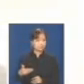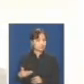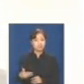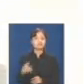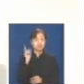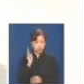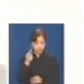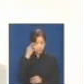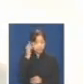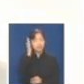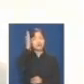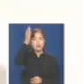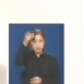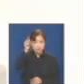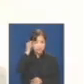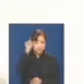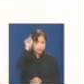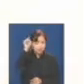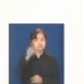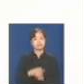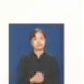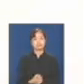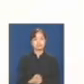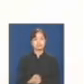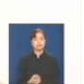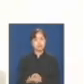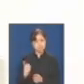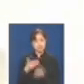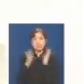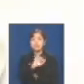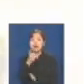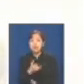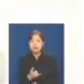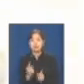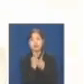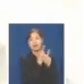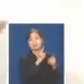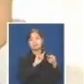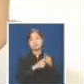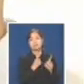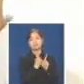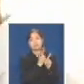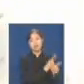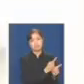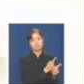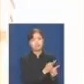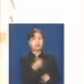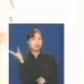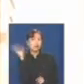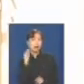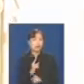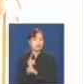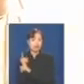าที่ไหนก็อาจจะมาคิดไปเรื่อยๆว่าตามเพื่อนบ้างฟังคนนั้นคนนี้บ้างแต่จริงๆแล้วอนาค